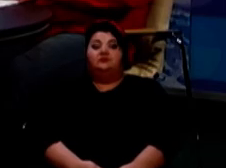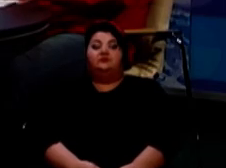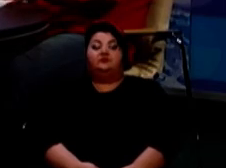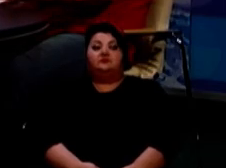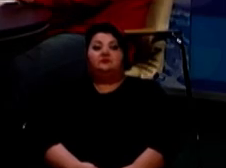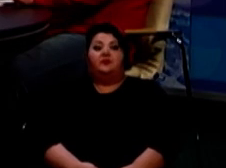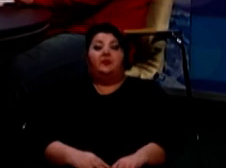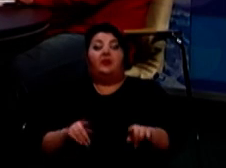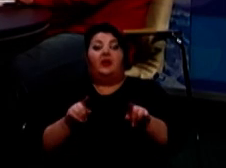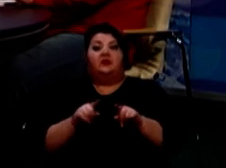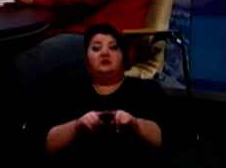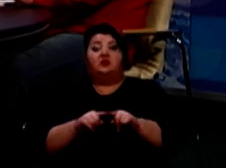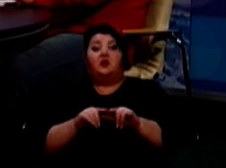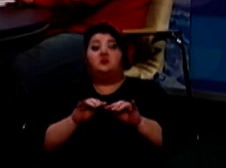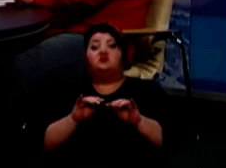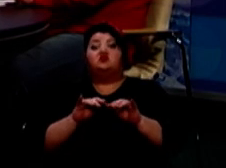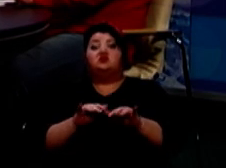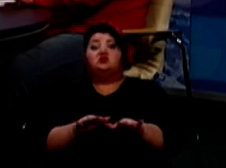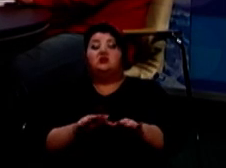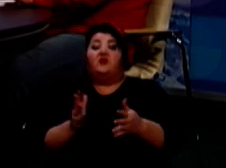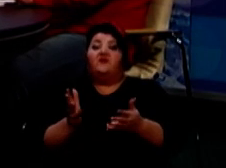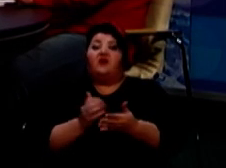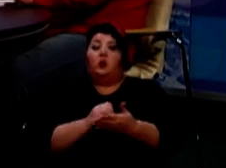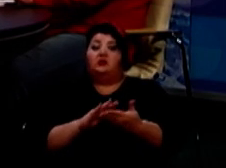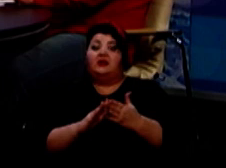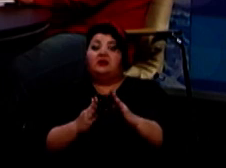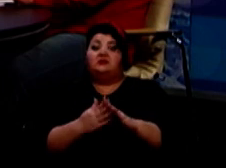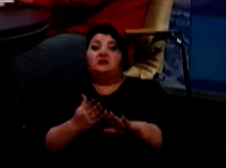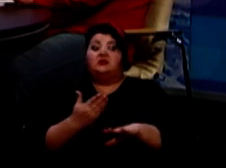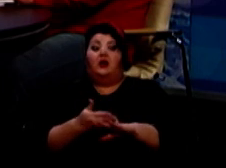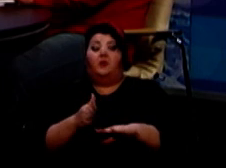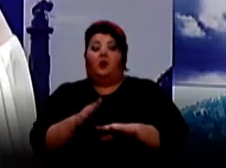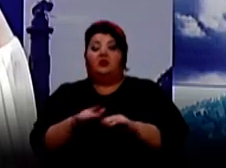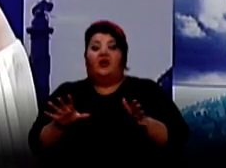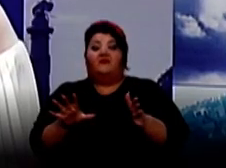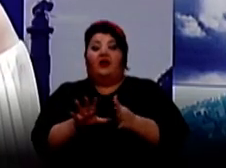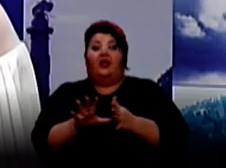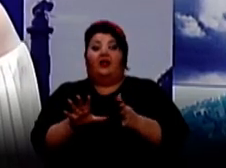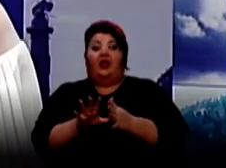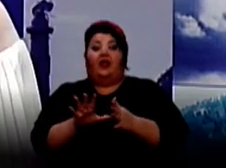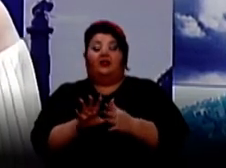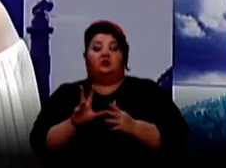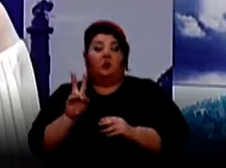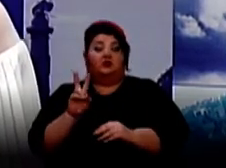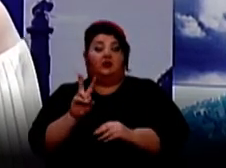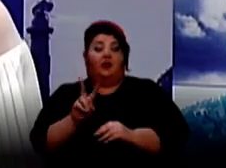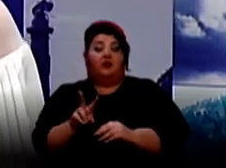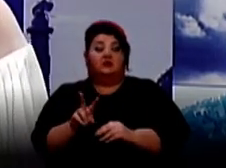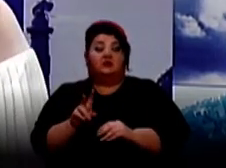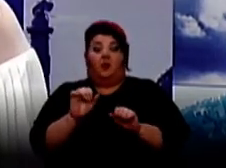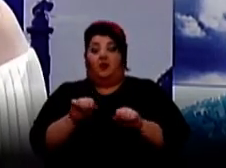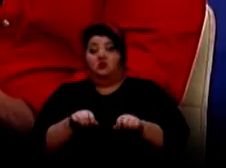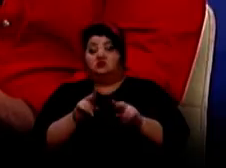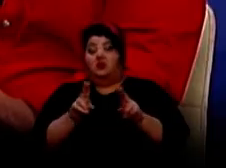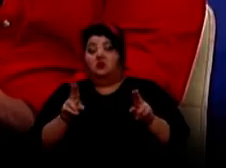Ось таким чином виходили з ситуації і в Полтава Електроавтотранс. Може, хтось хоче прокоментувати про стан наших